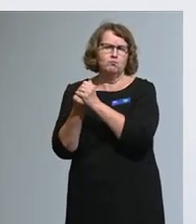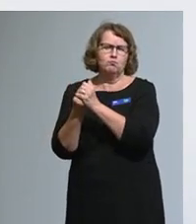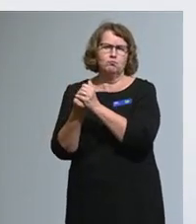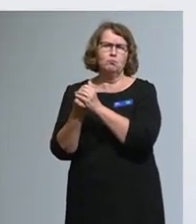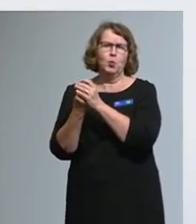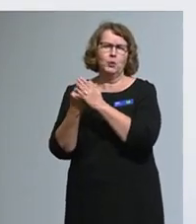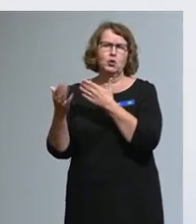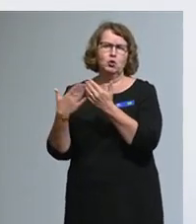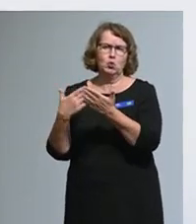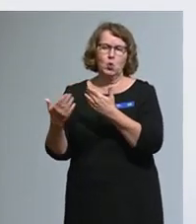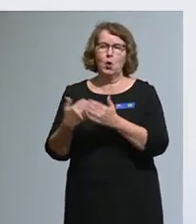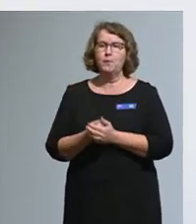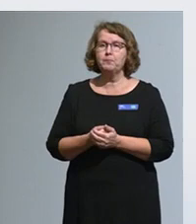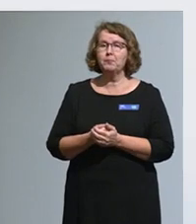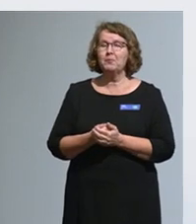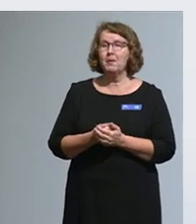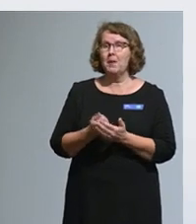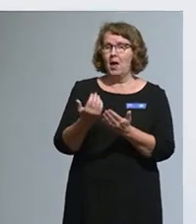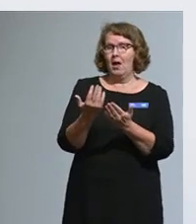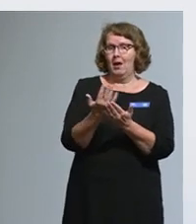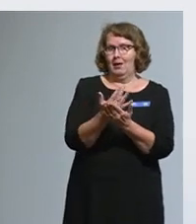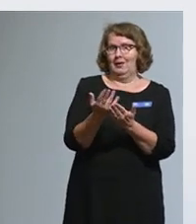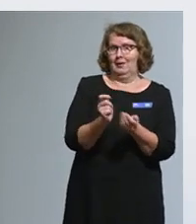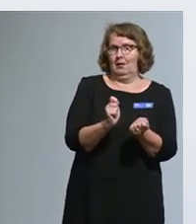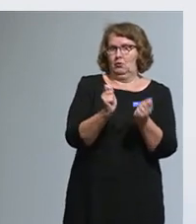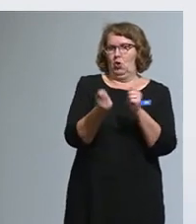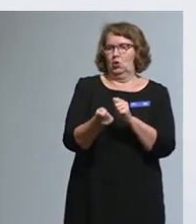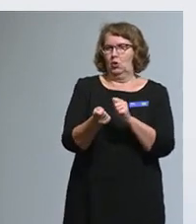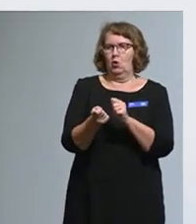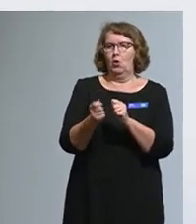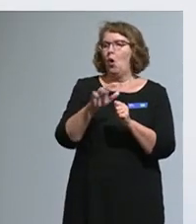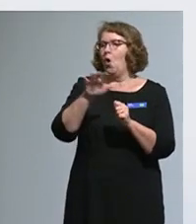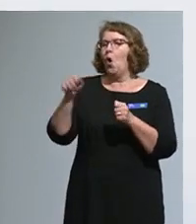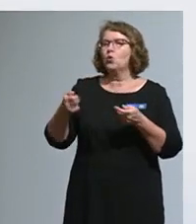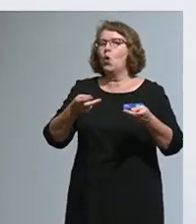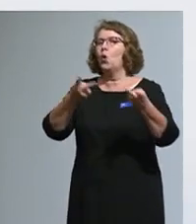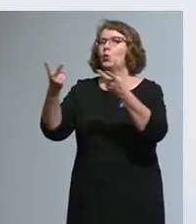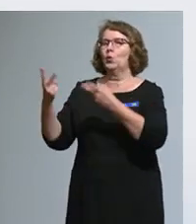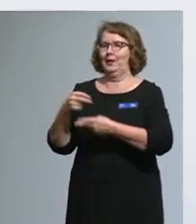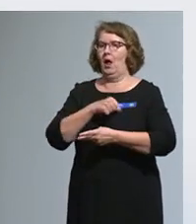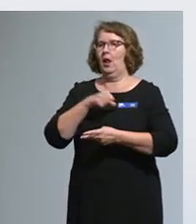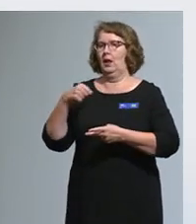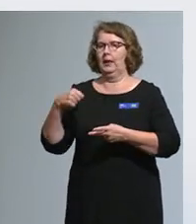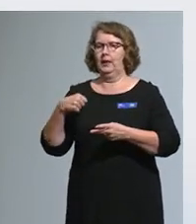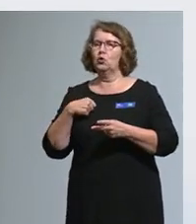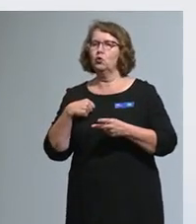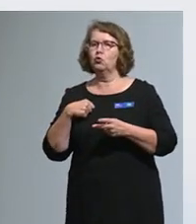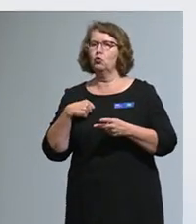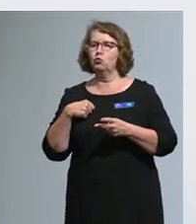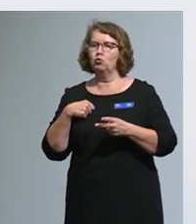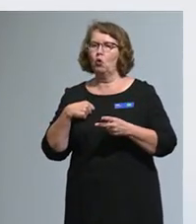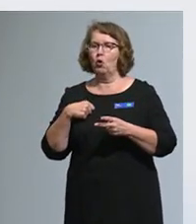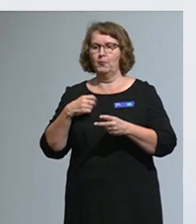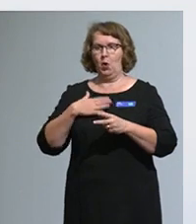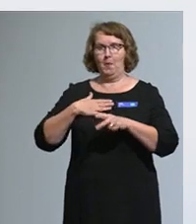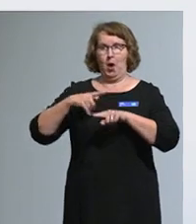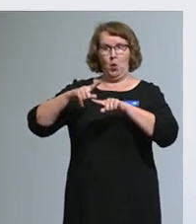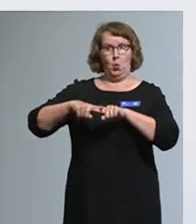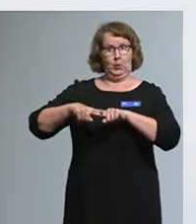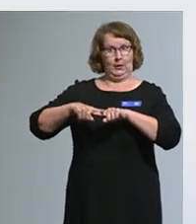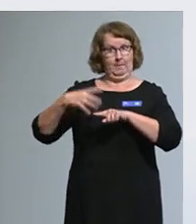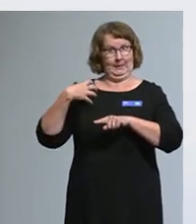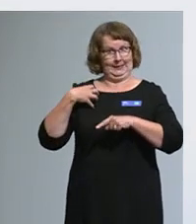Tämä digitalisoinnin puoli on erityisesti myöskin koko julkisen hallinnon puolella siihen omaan kuntaministerin tonttiin